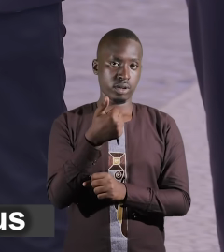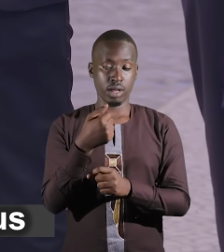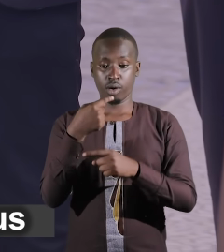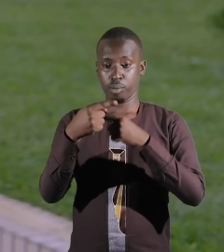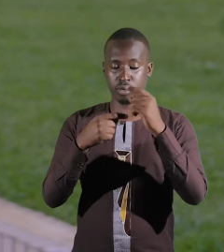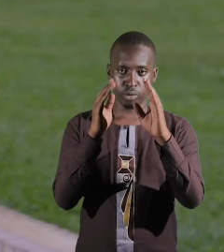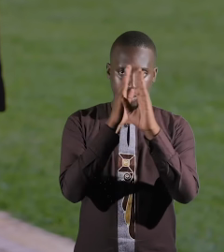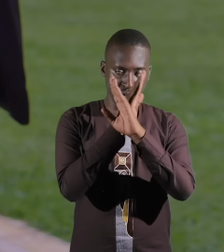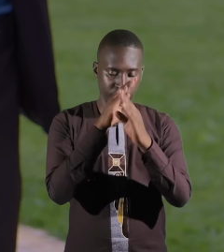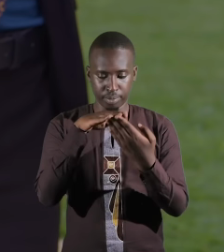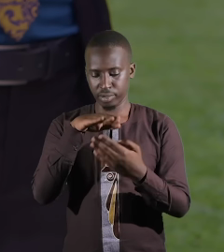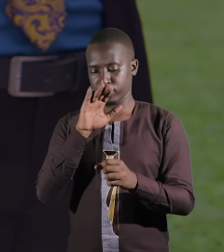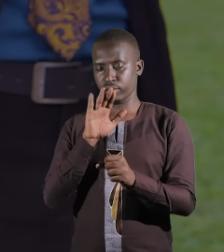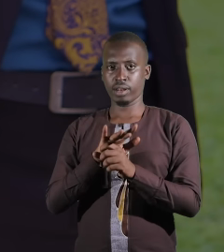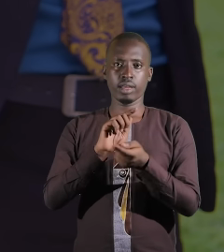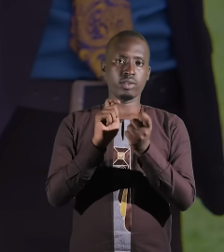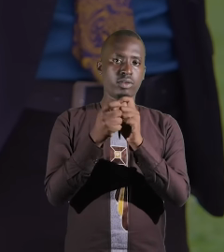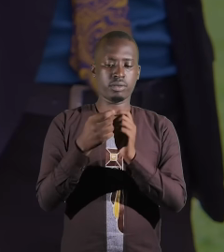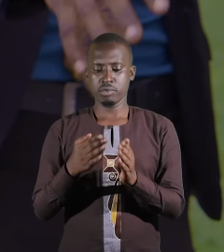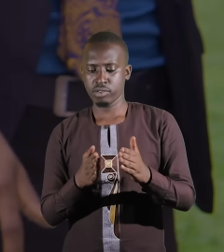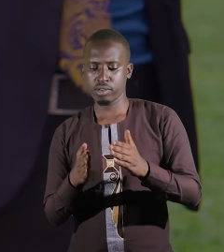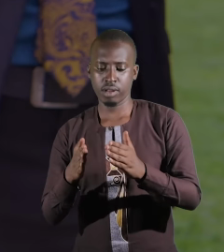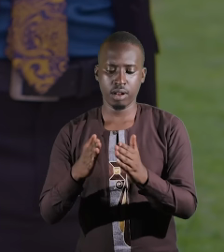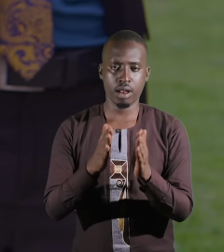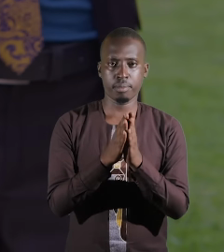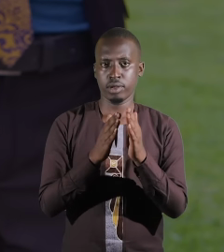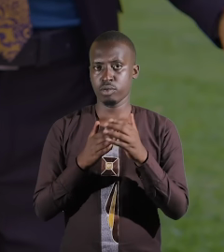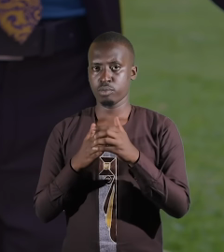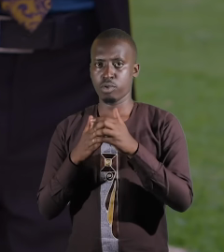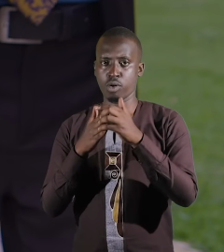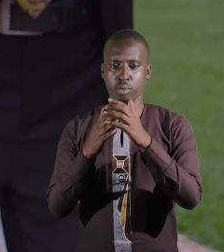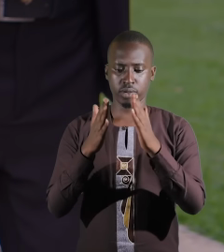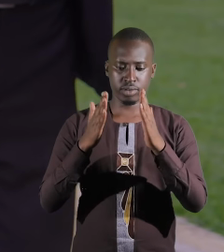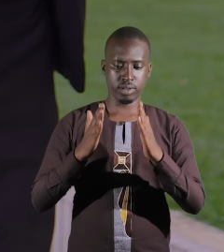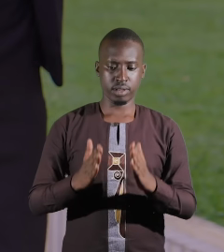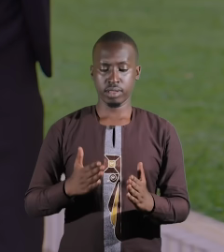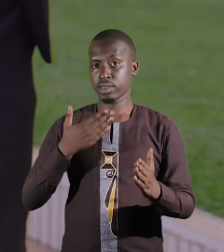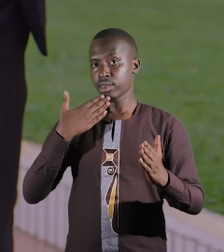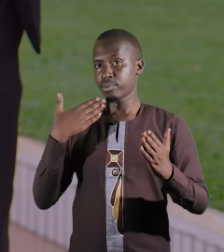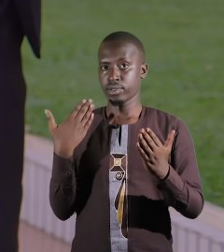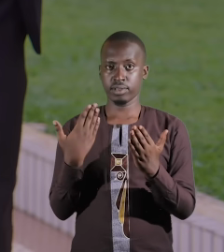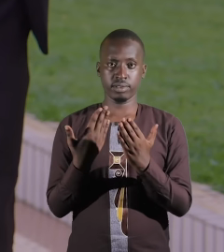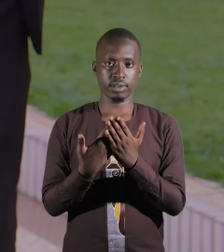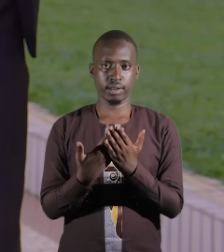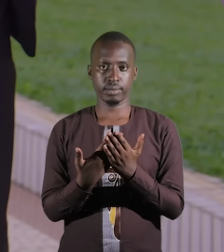ya tishi ya tuvere inzi ya tuvere nungu ya mozi ni mwiza